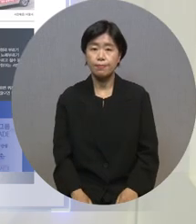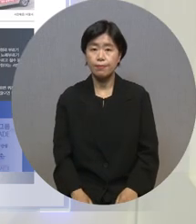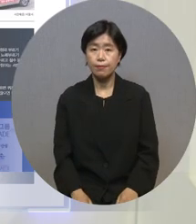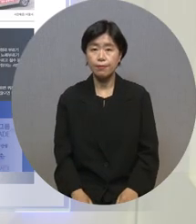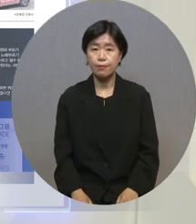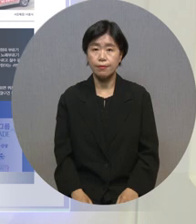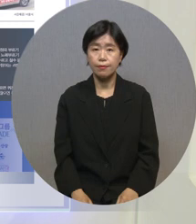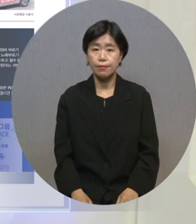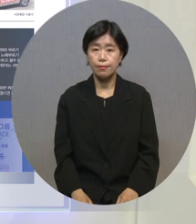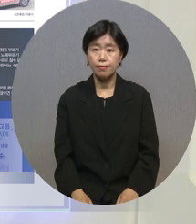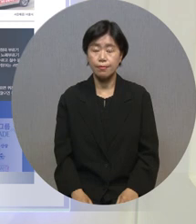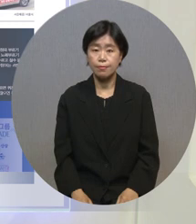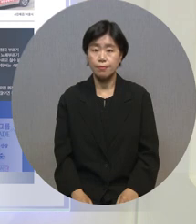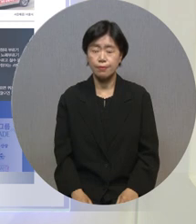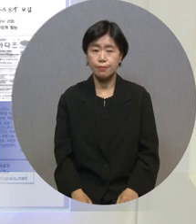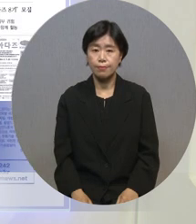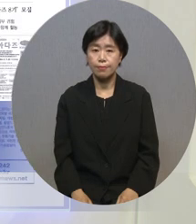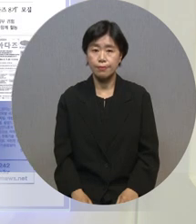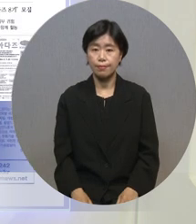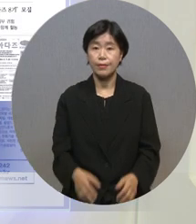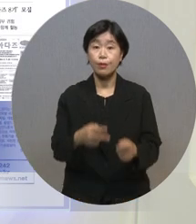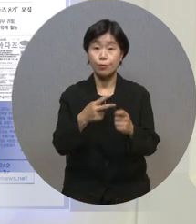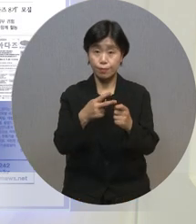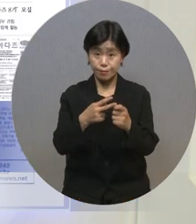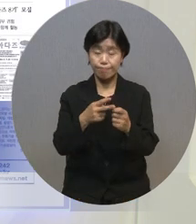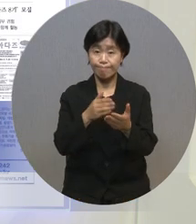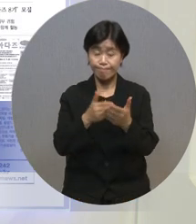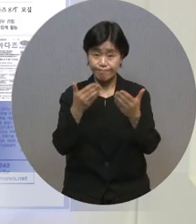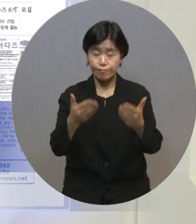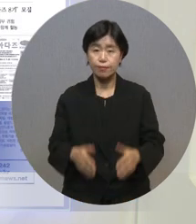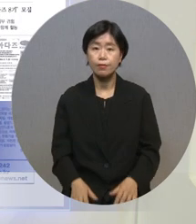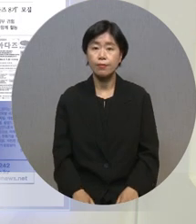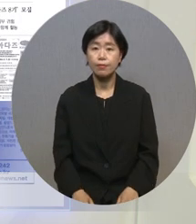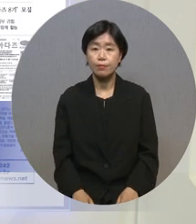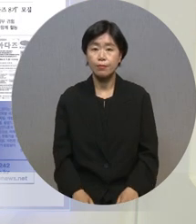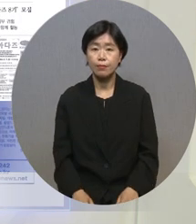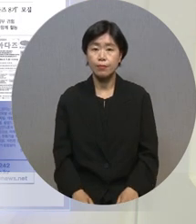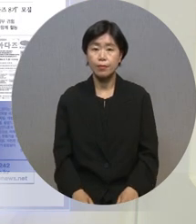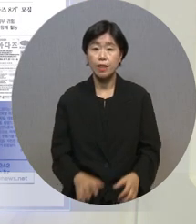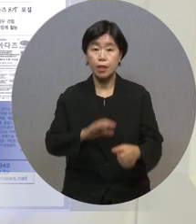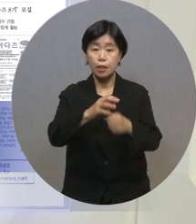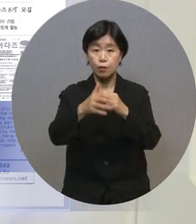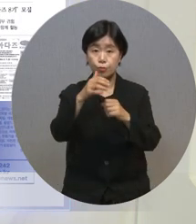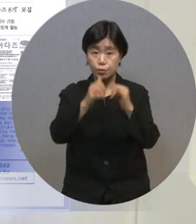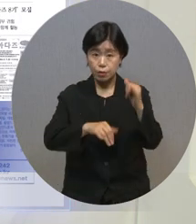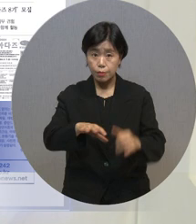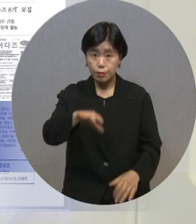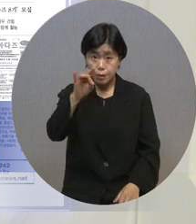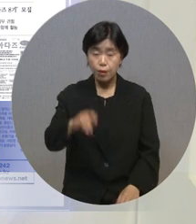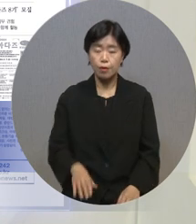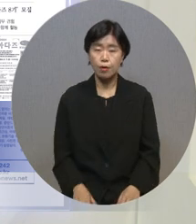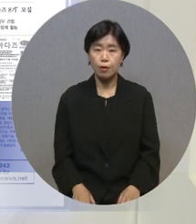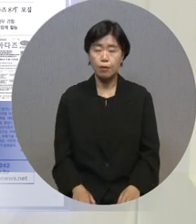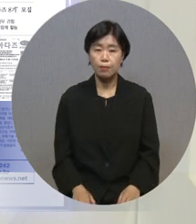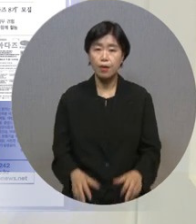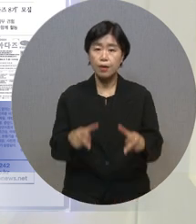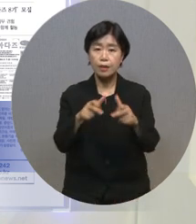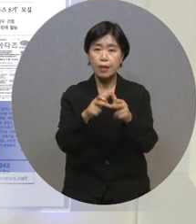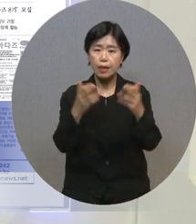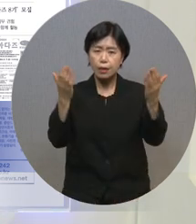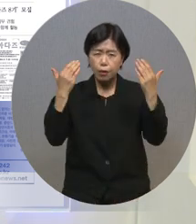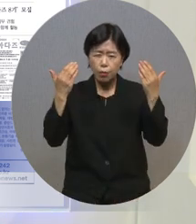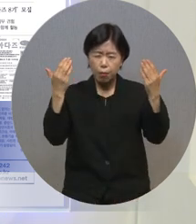밝혔습니다 다음은 장애 시문이면 소식입니다 대구 최초의 장애인 야학이자 학교